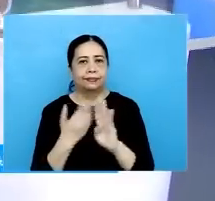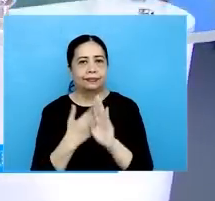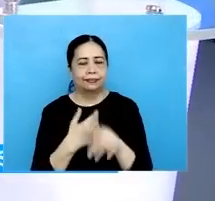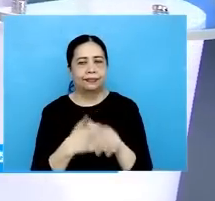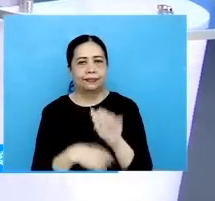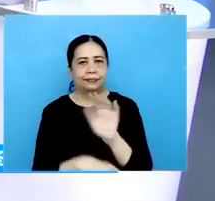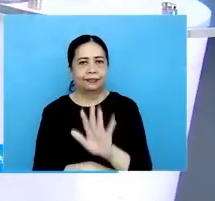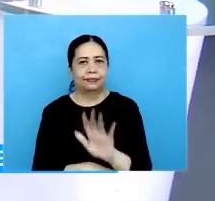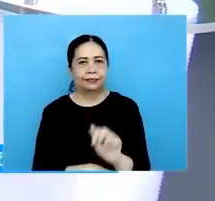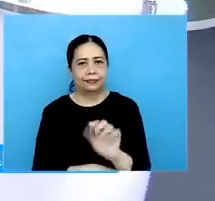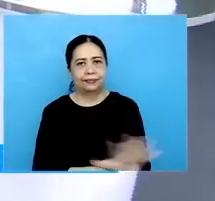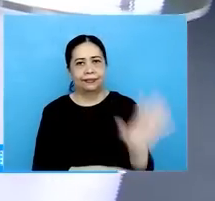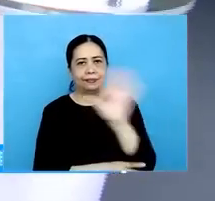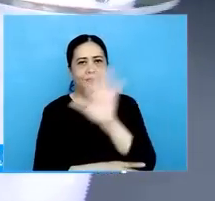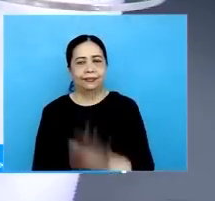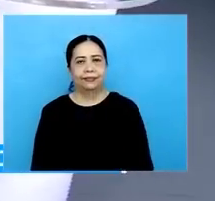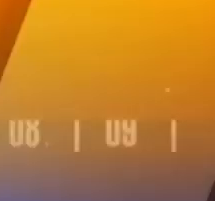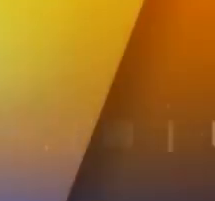ng frontline sa umaga.